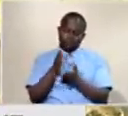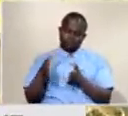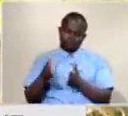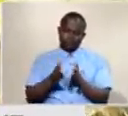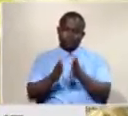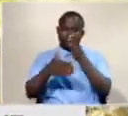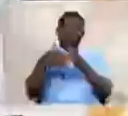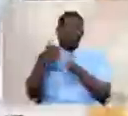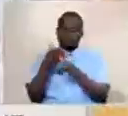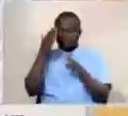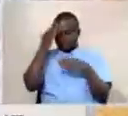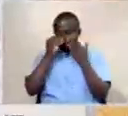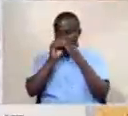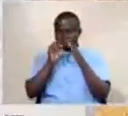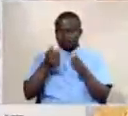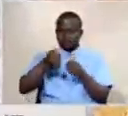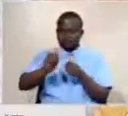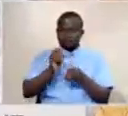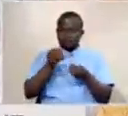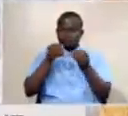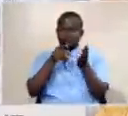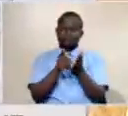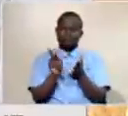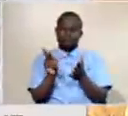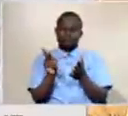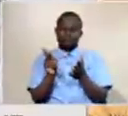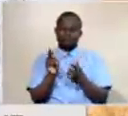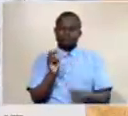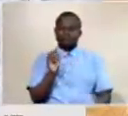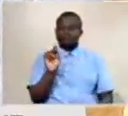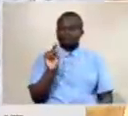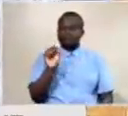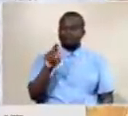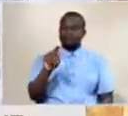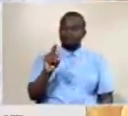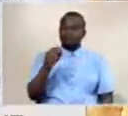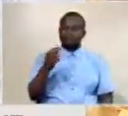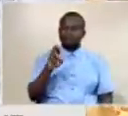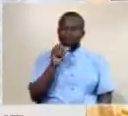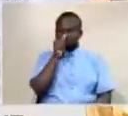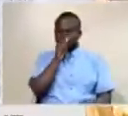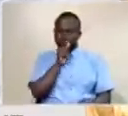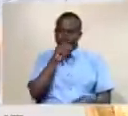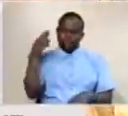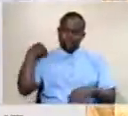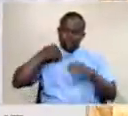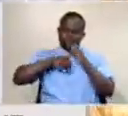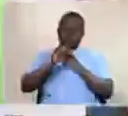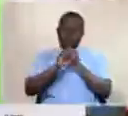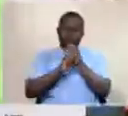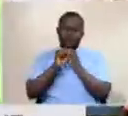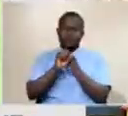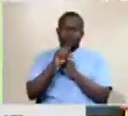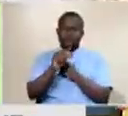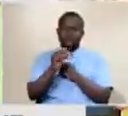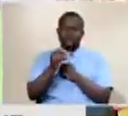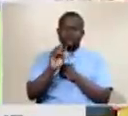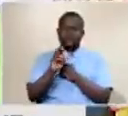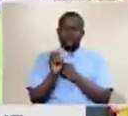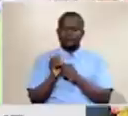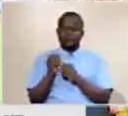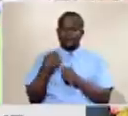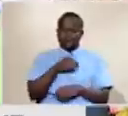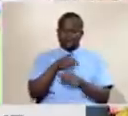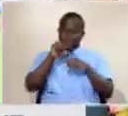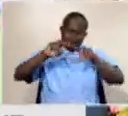uri kubakwa kugira ngo bene byo bahabwe indishyi uyu ni Mukandahiro Hidaya umunyamabanga nshingwabikorwa w'umurenge wa Kicukiro turimo